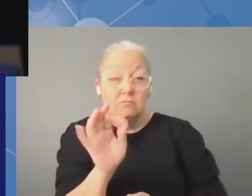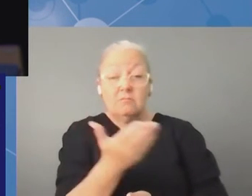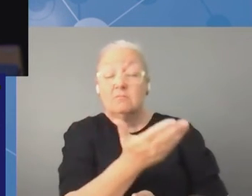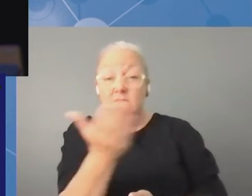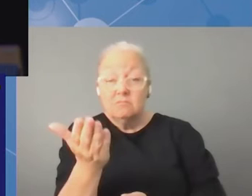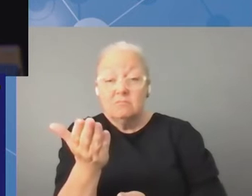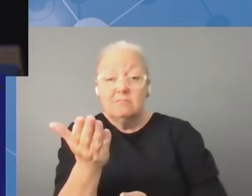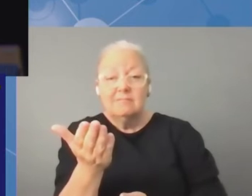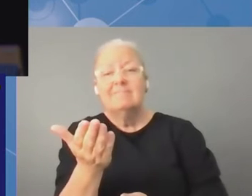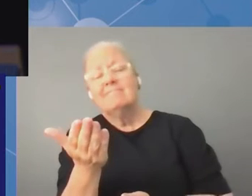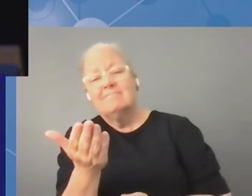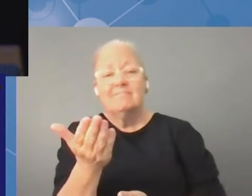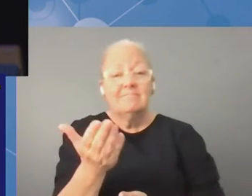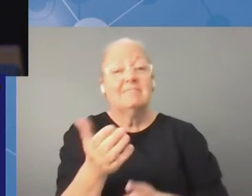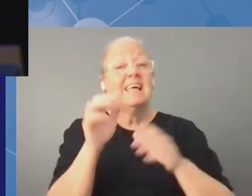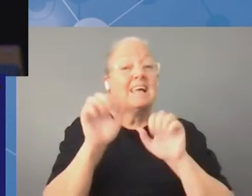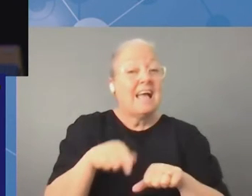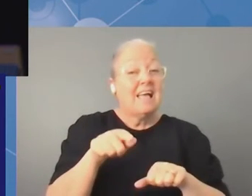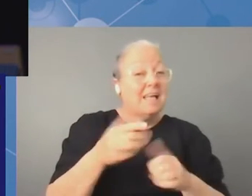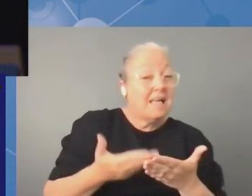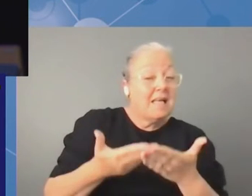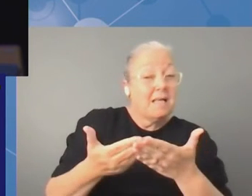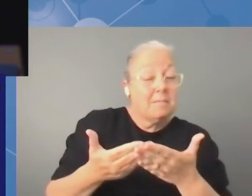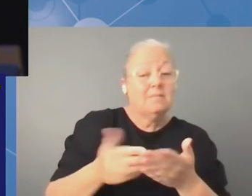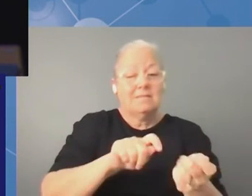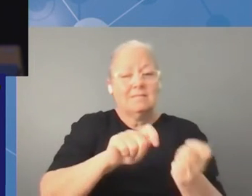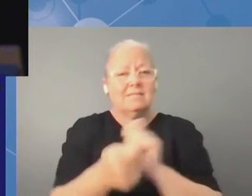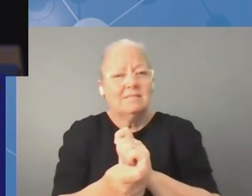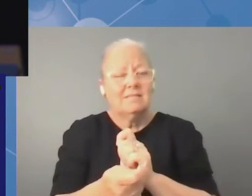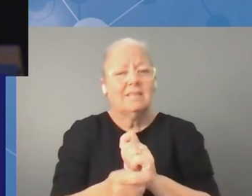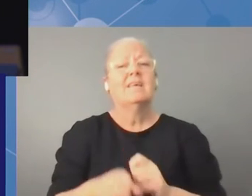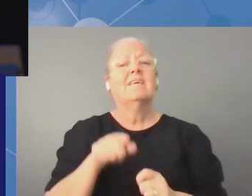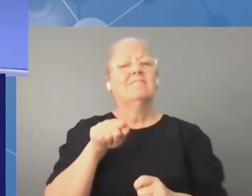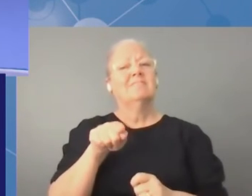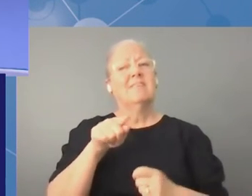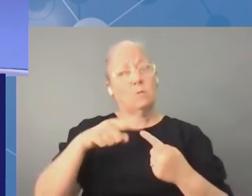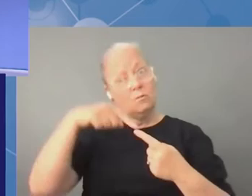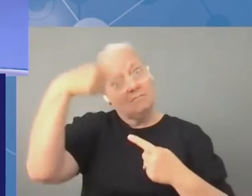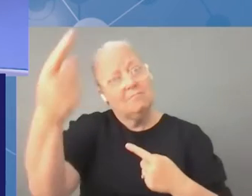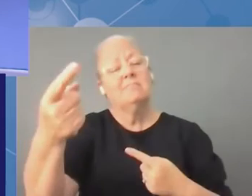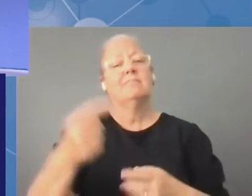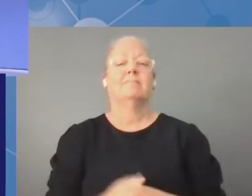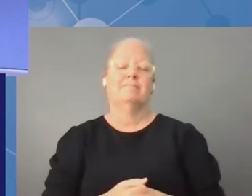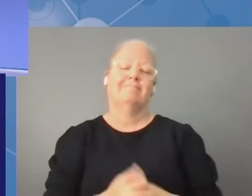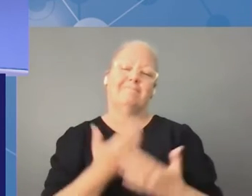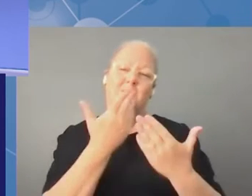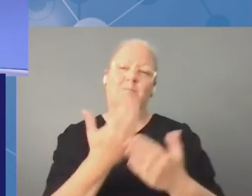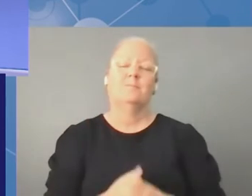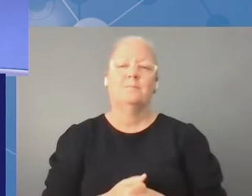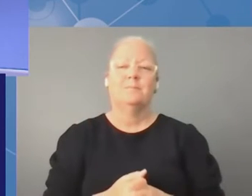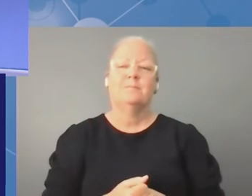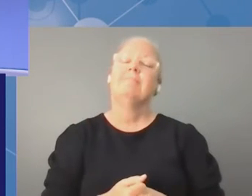принципы подачи заявок о присвоении стипендии. Так что